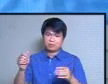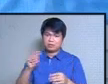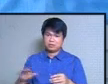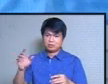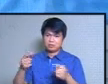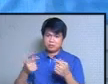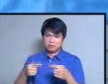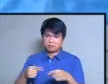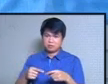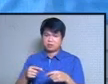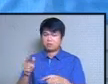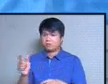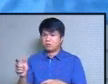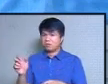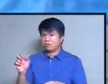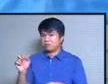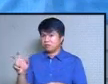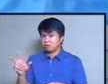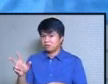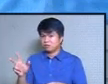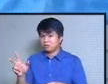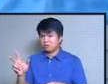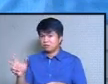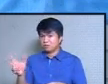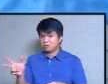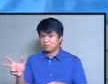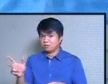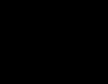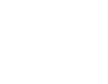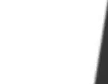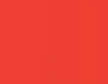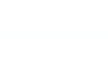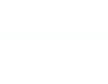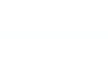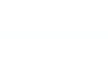Games sa taong 2030. Yun nga lang, sabi nga nila, the rest is already history.